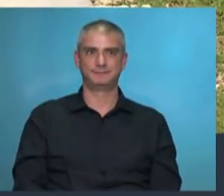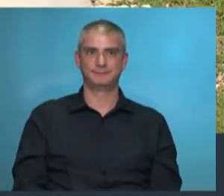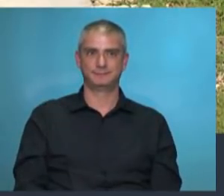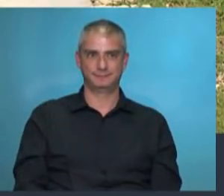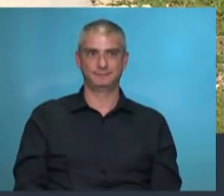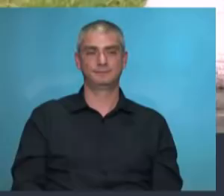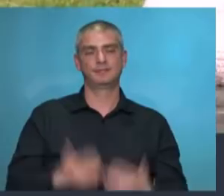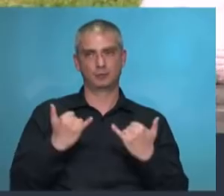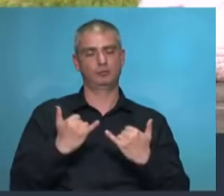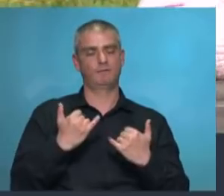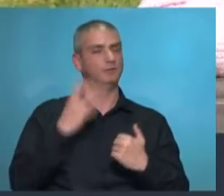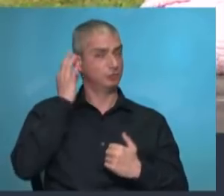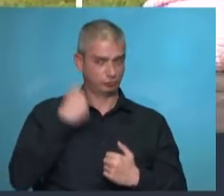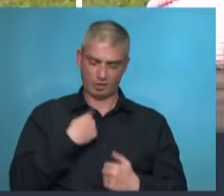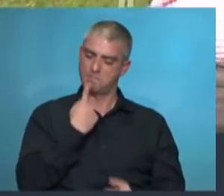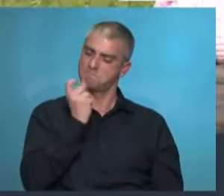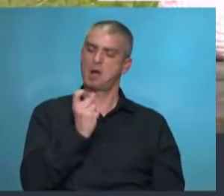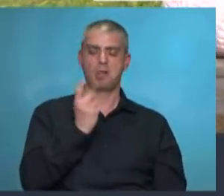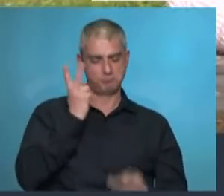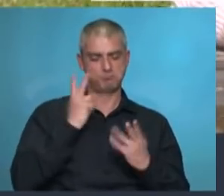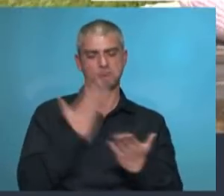יש עכשיו מילה לאישה.